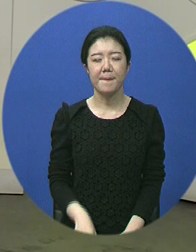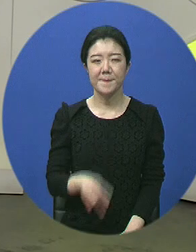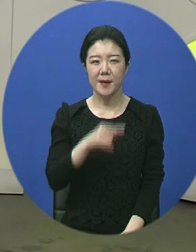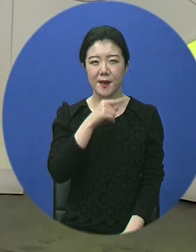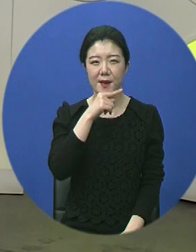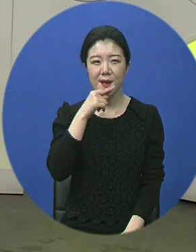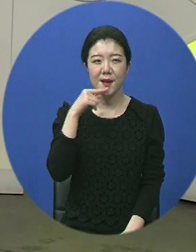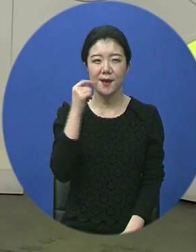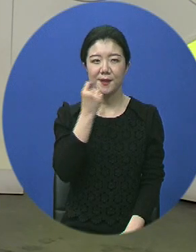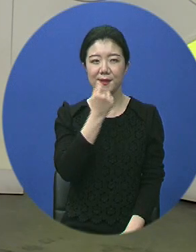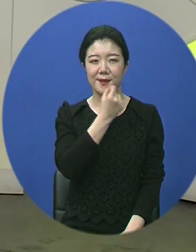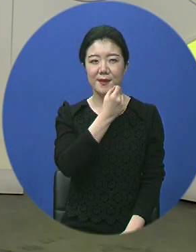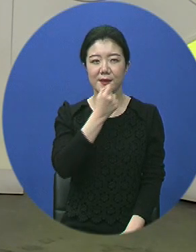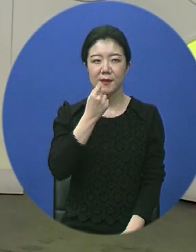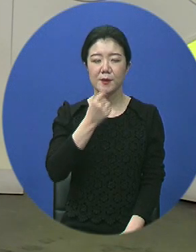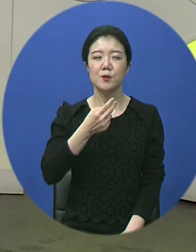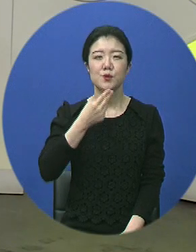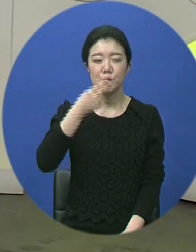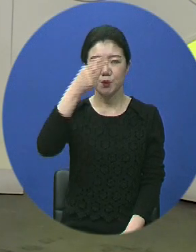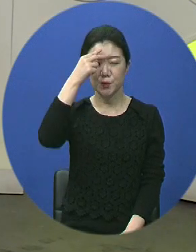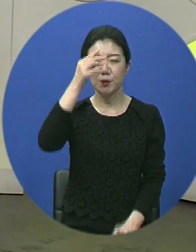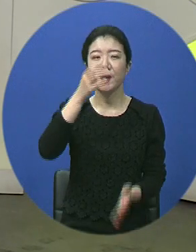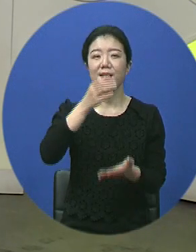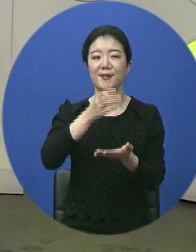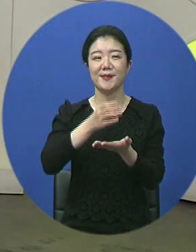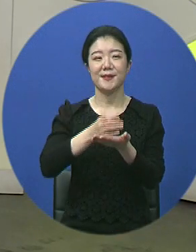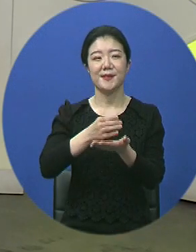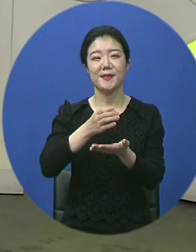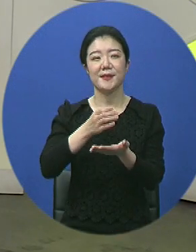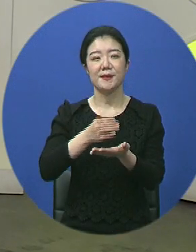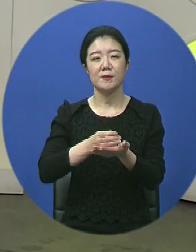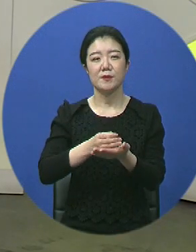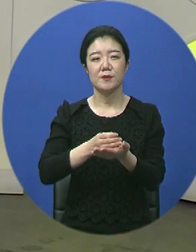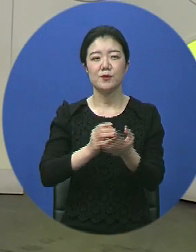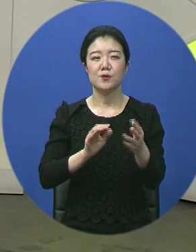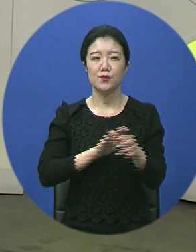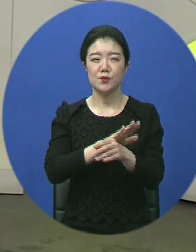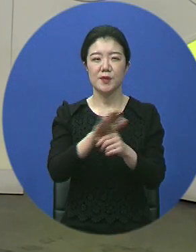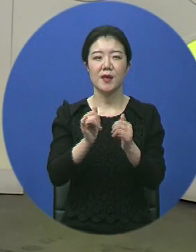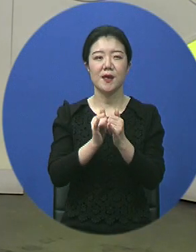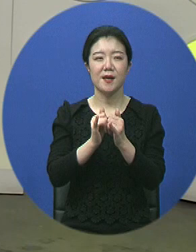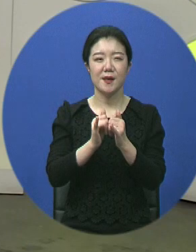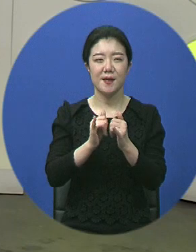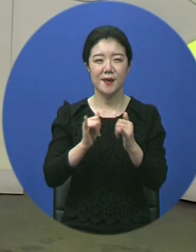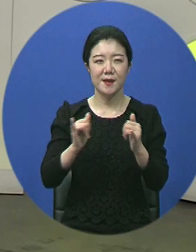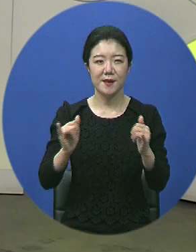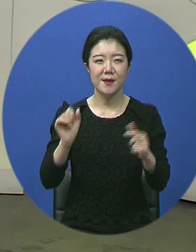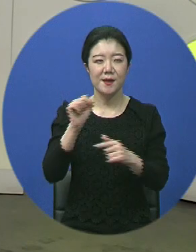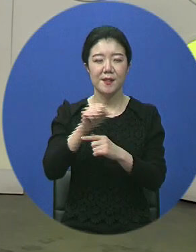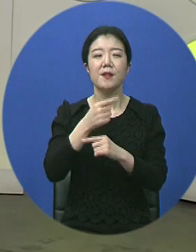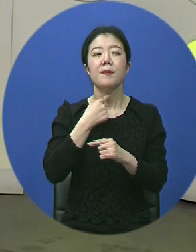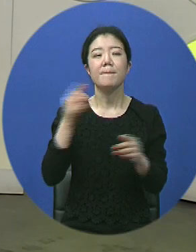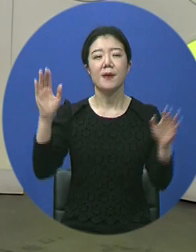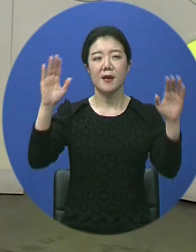빨간 립스틱 위스키 한 잔에 우리 사랑 익어가던